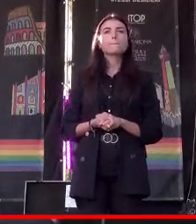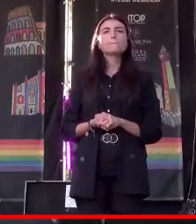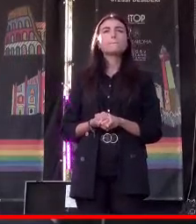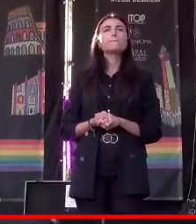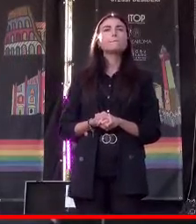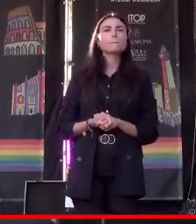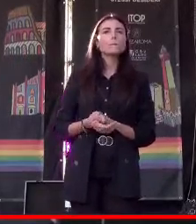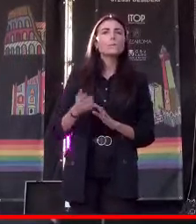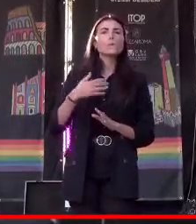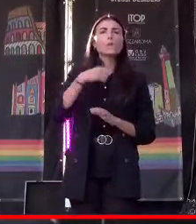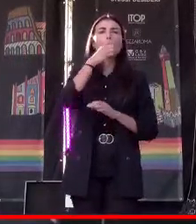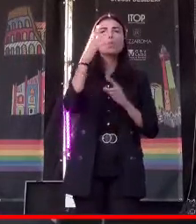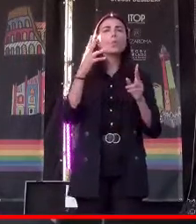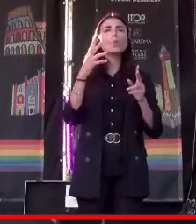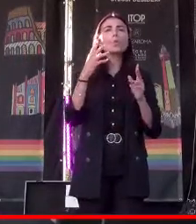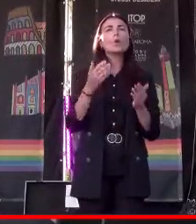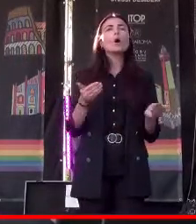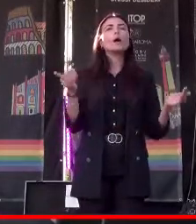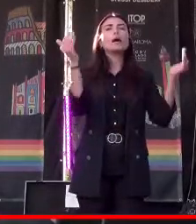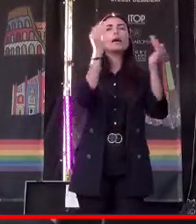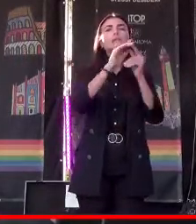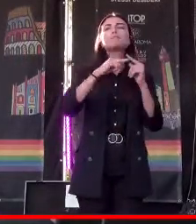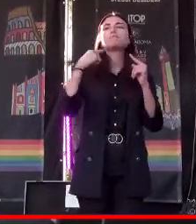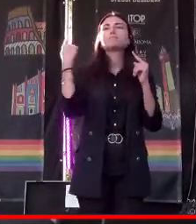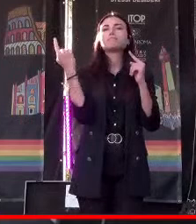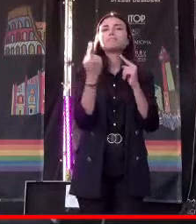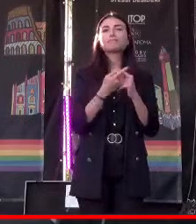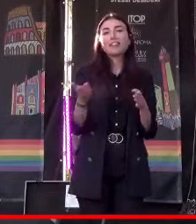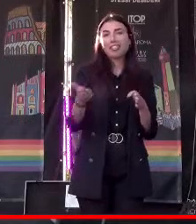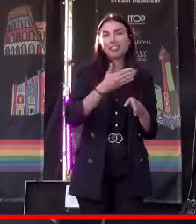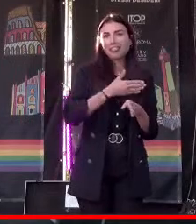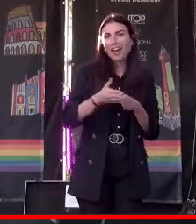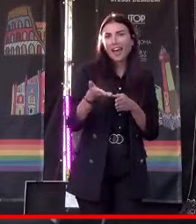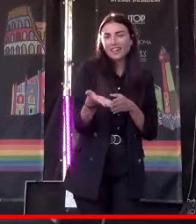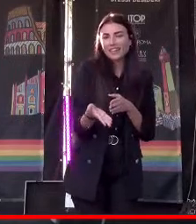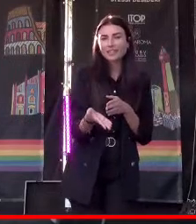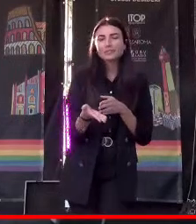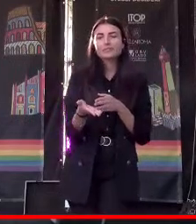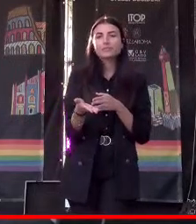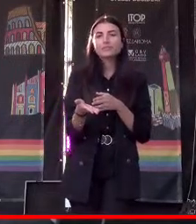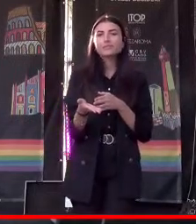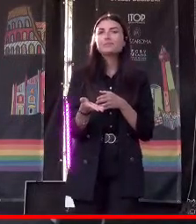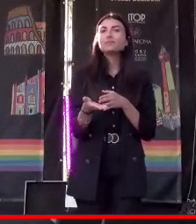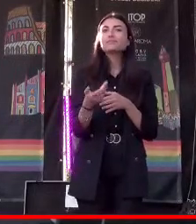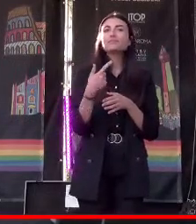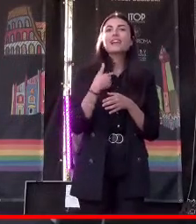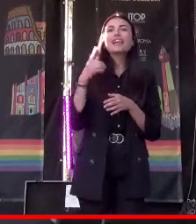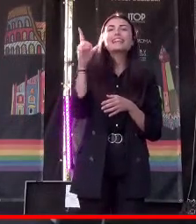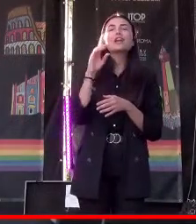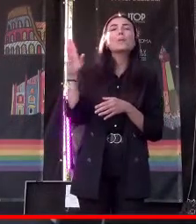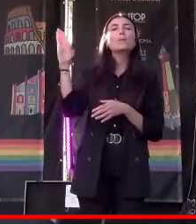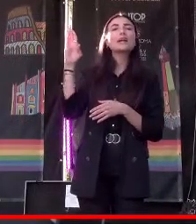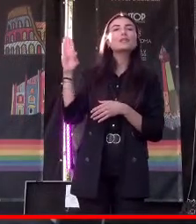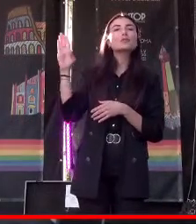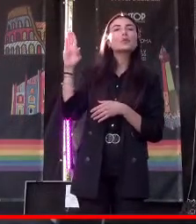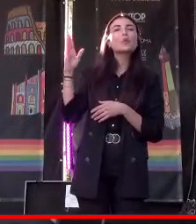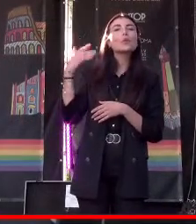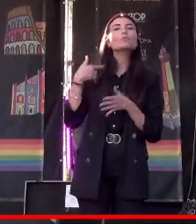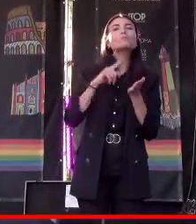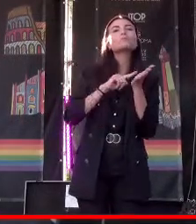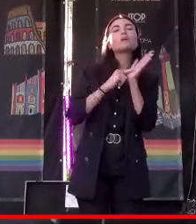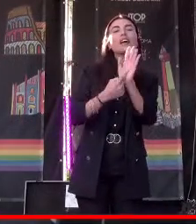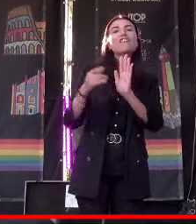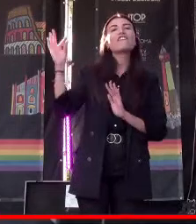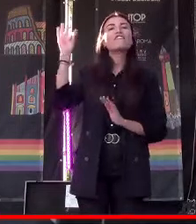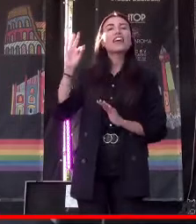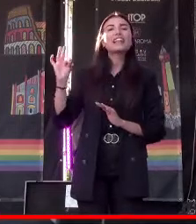Buongiorno a tutti, anzi buonasera a tutti, perché ormai si è fatta una certa, come si dice. Sono Daniel Bazzucchi, rappresento FederTech,